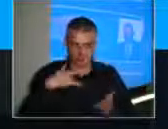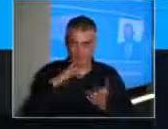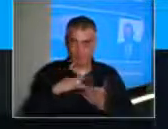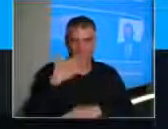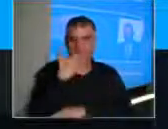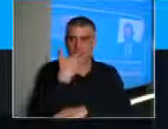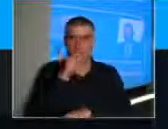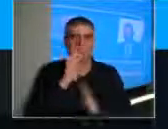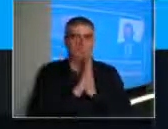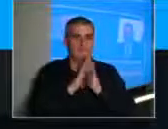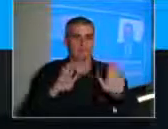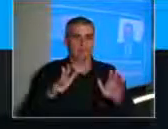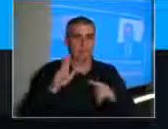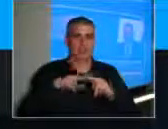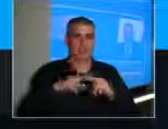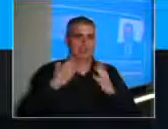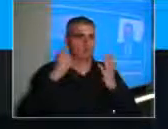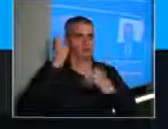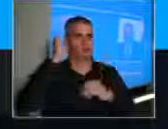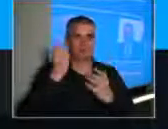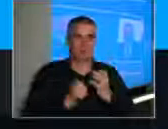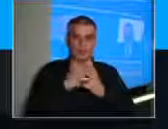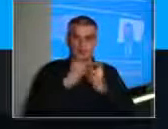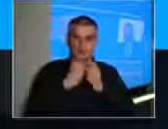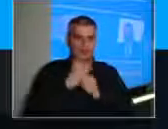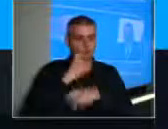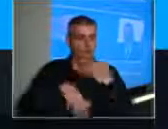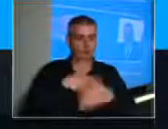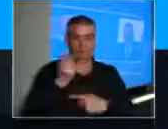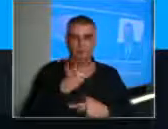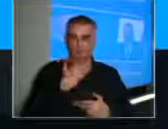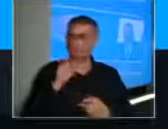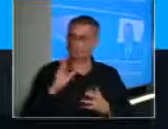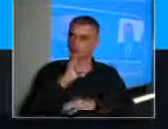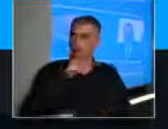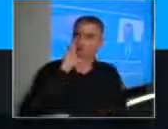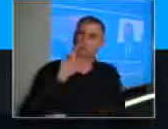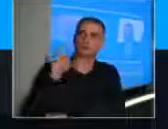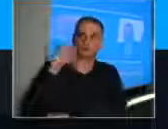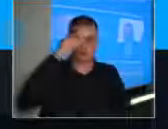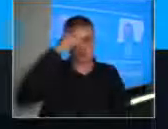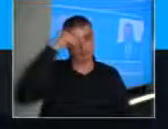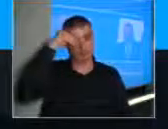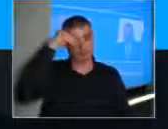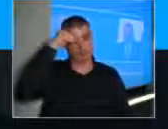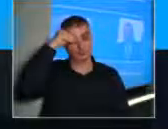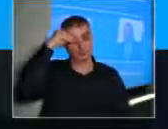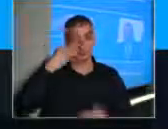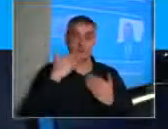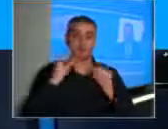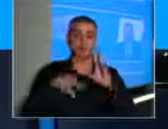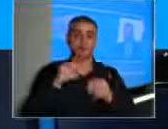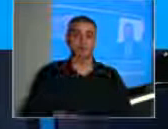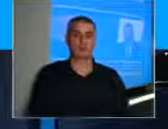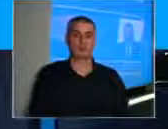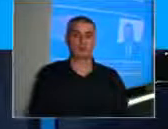במדינה, ב-2019, אחרי 70 שנה, קמה מפלגה אנרכיסטית, ועוד יש לה קשב. יש לה, זה הטרנד של הבחירות כנראה, אבל